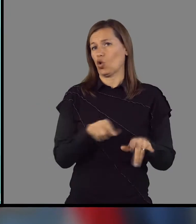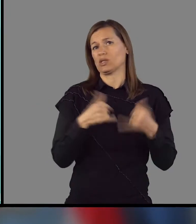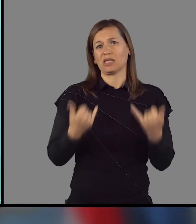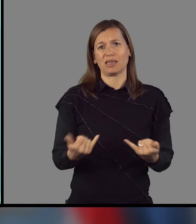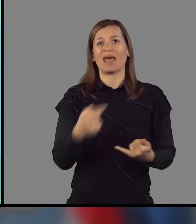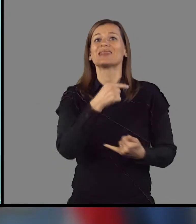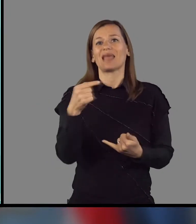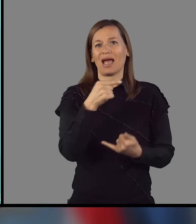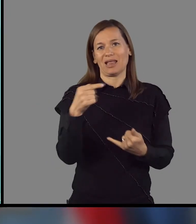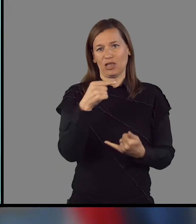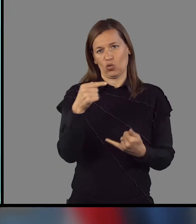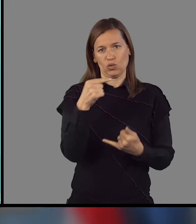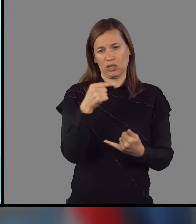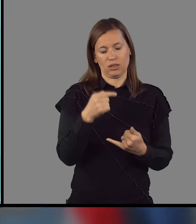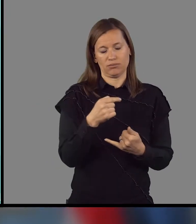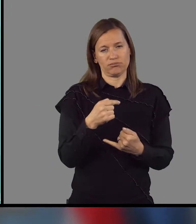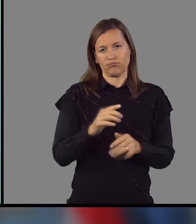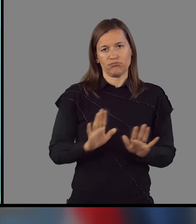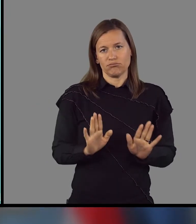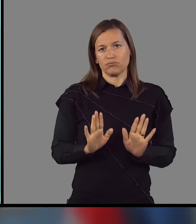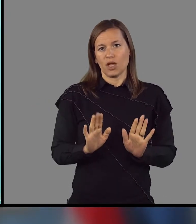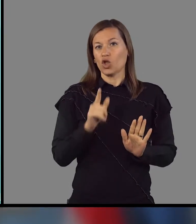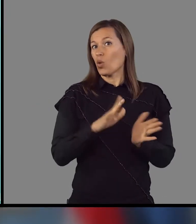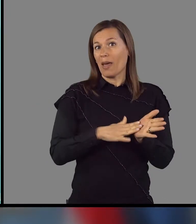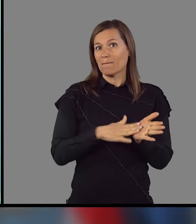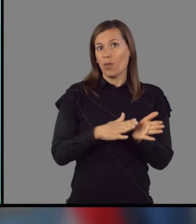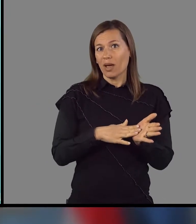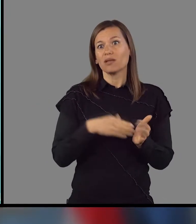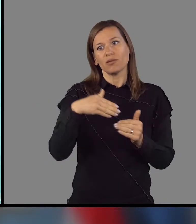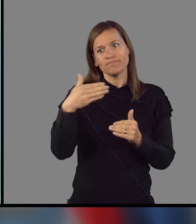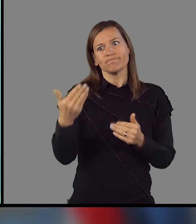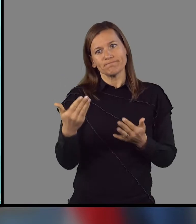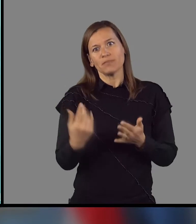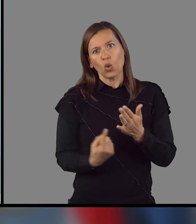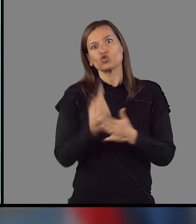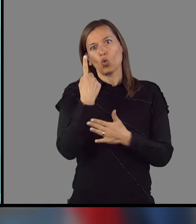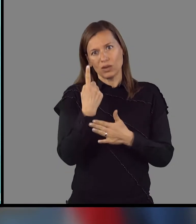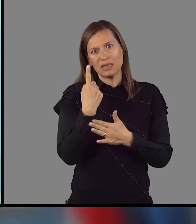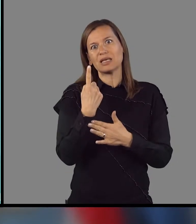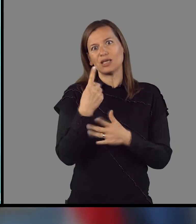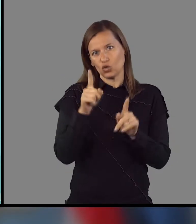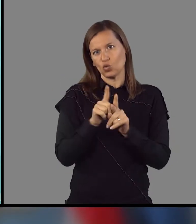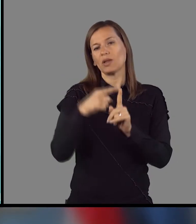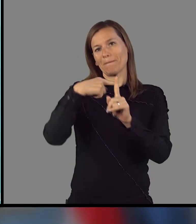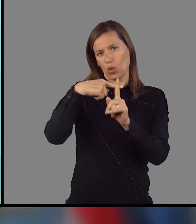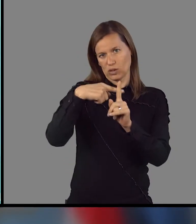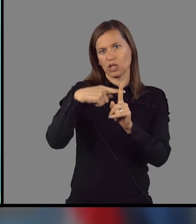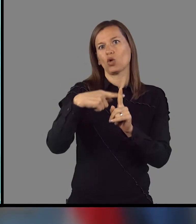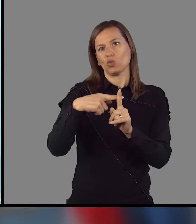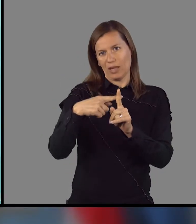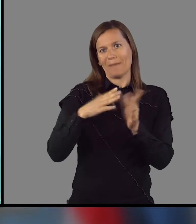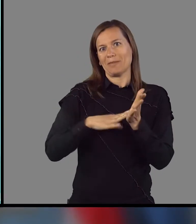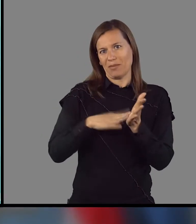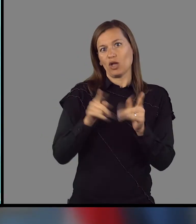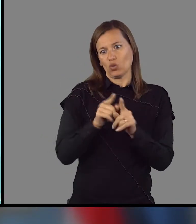do sedaj negativni, kar ne pomeni, da ne bo prvi pozitivni primer kmalu tudi med